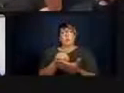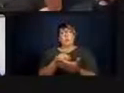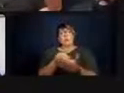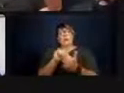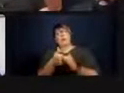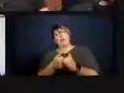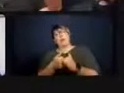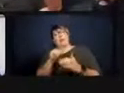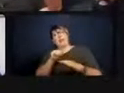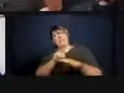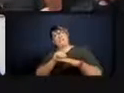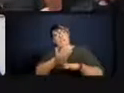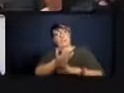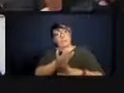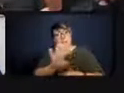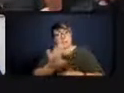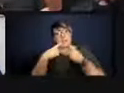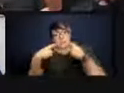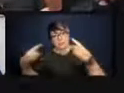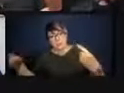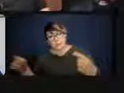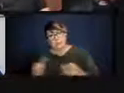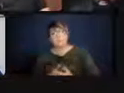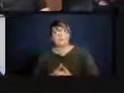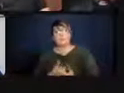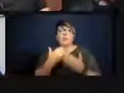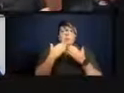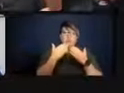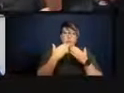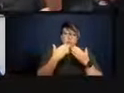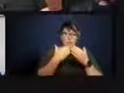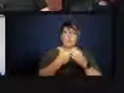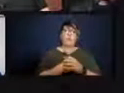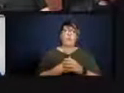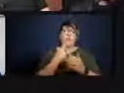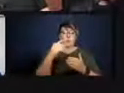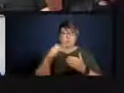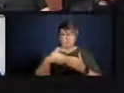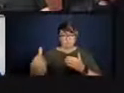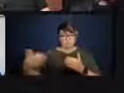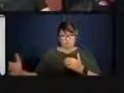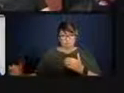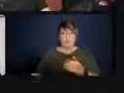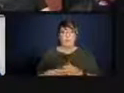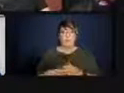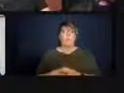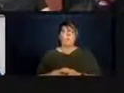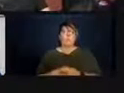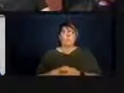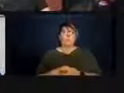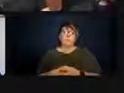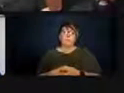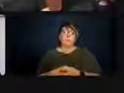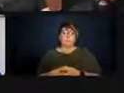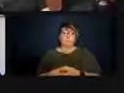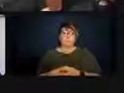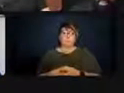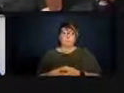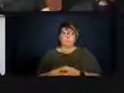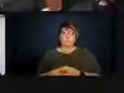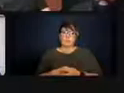هذه من ضمن التزاماتنا التي تعهدنا بالقيام بها. ونحن نود